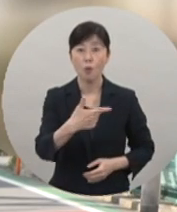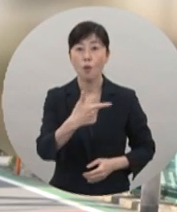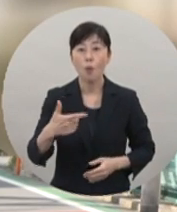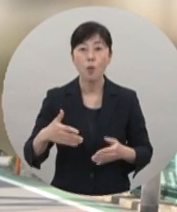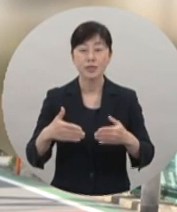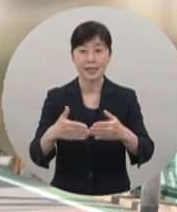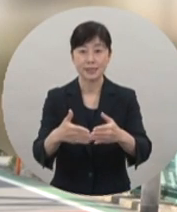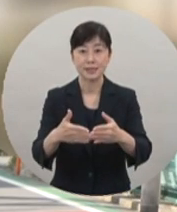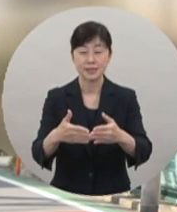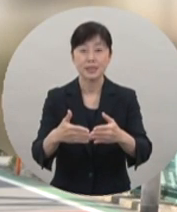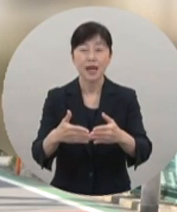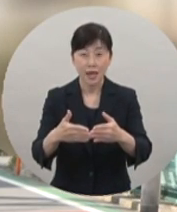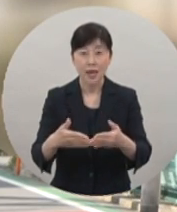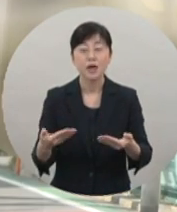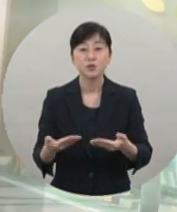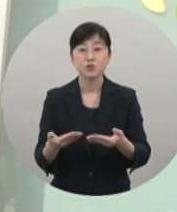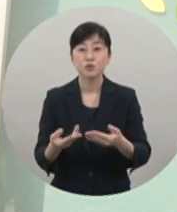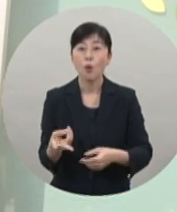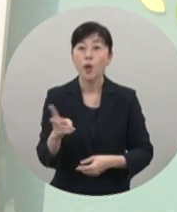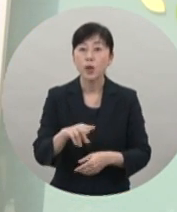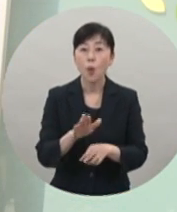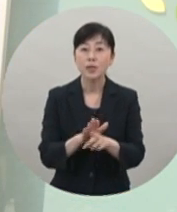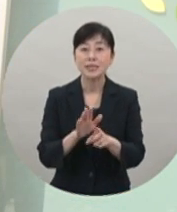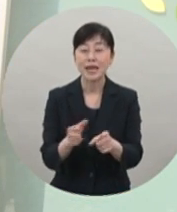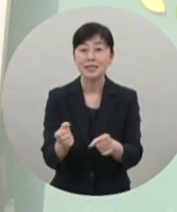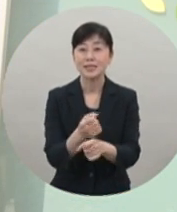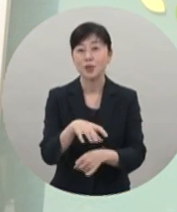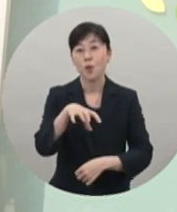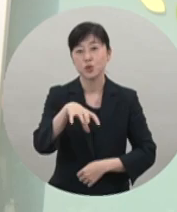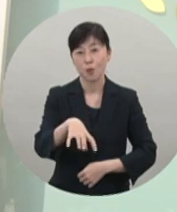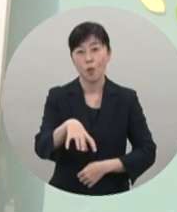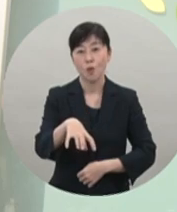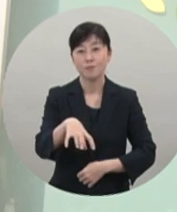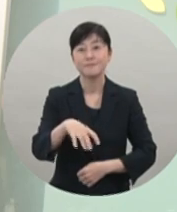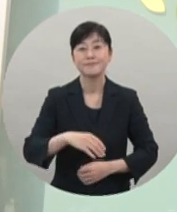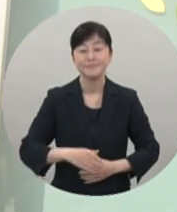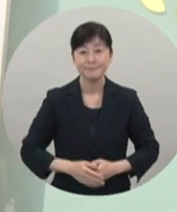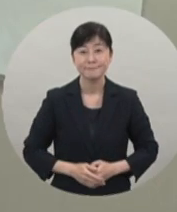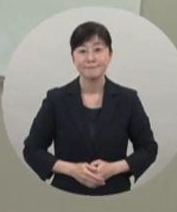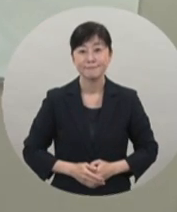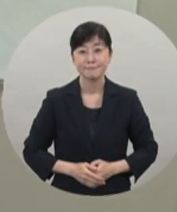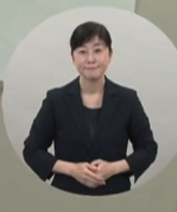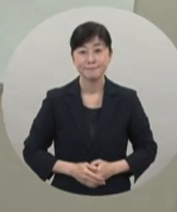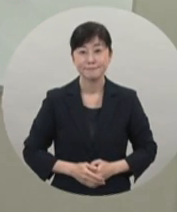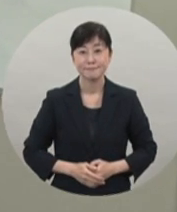大崎にある就労移行支援事業所での訓練の様子を見てみましょう。